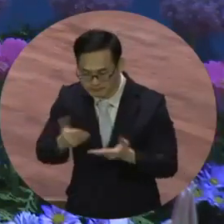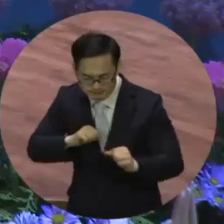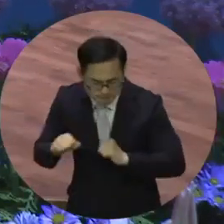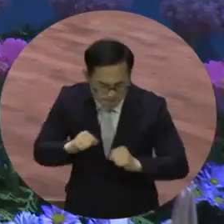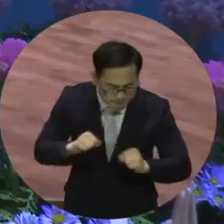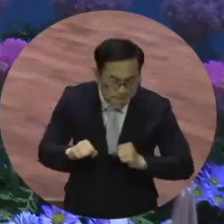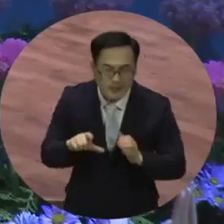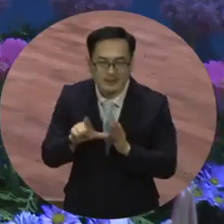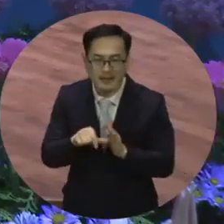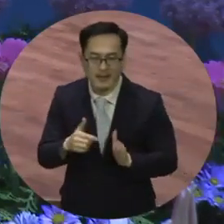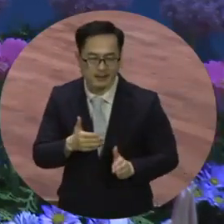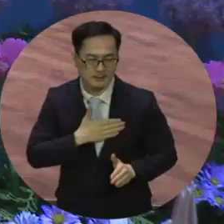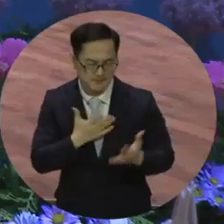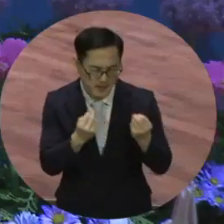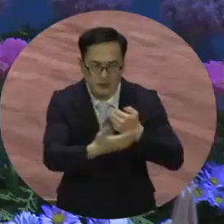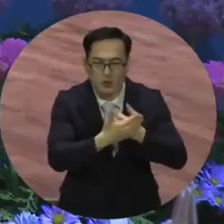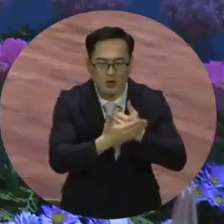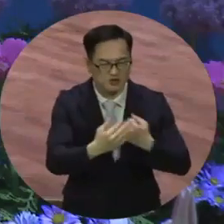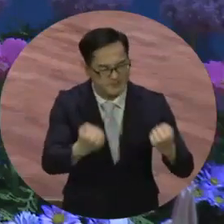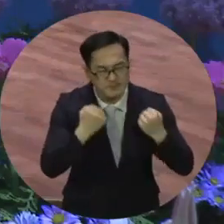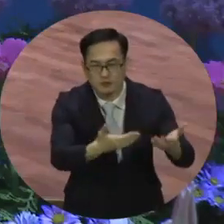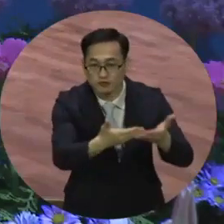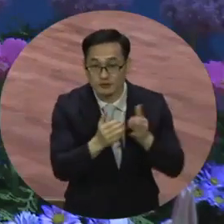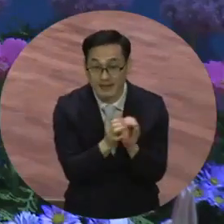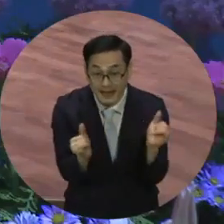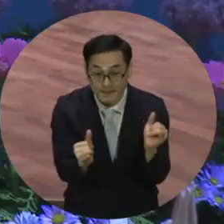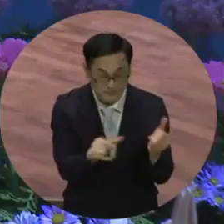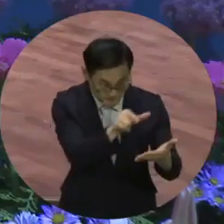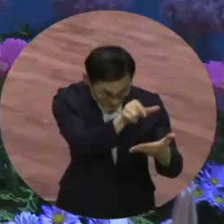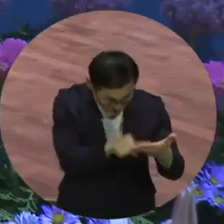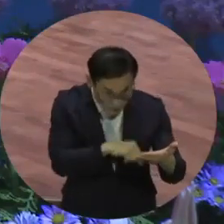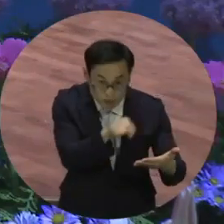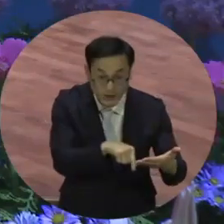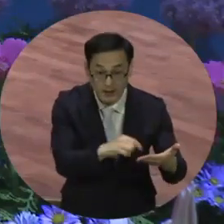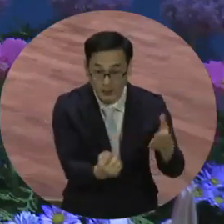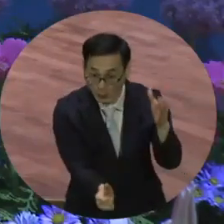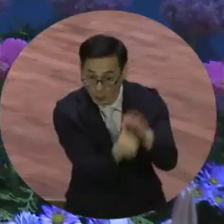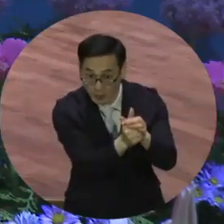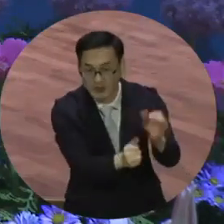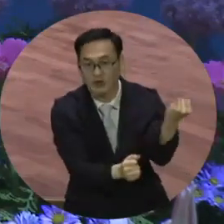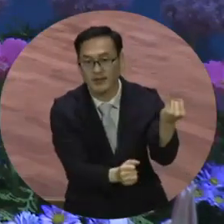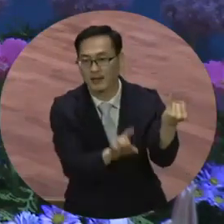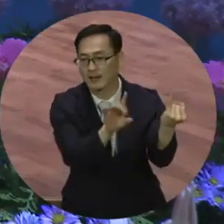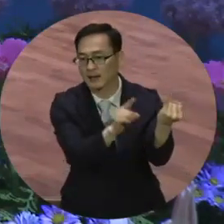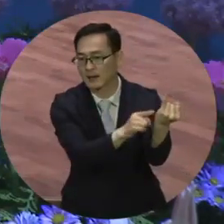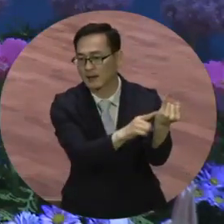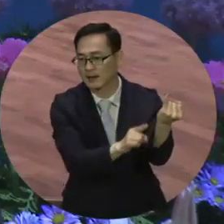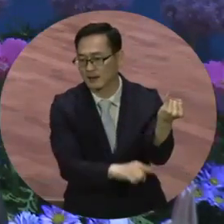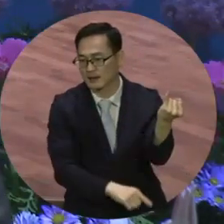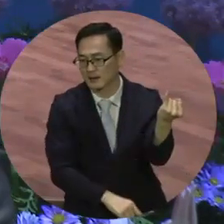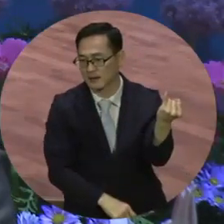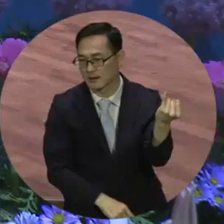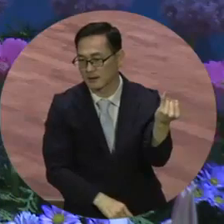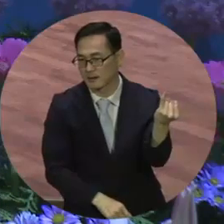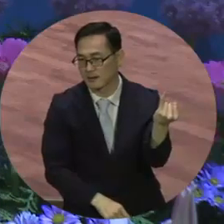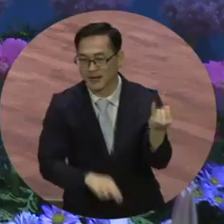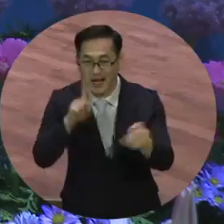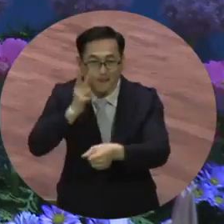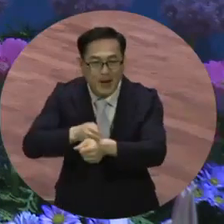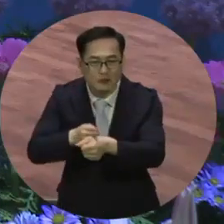사람들 명단을 기록한 로마 침장에 처음 나온 명단 여자예요. 그만큼 바울